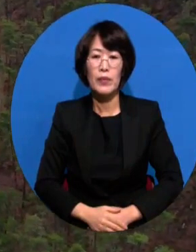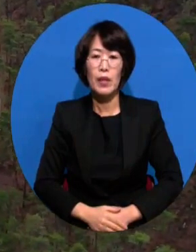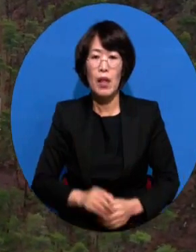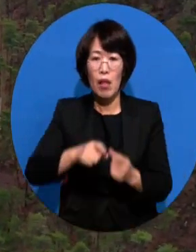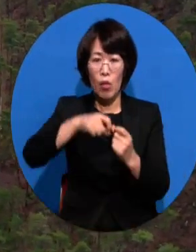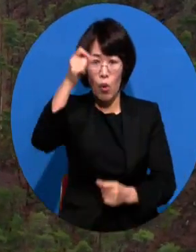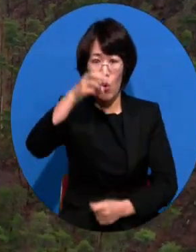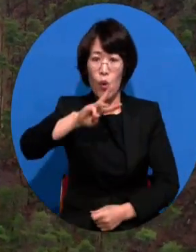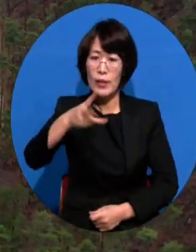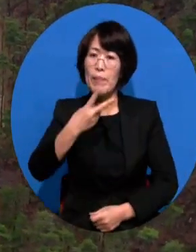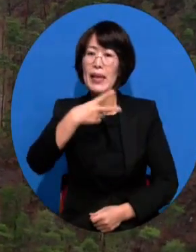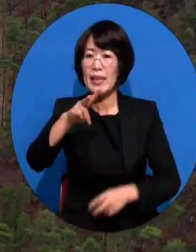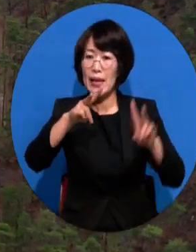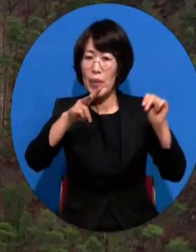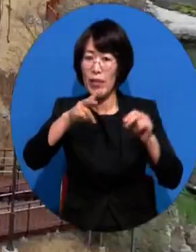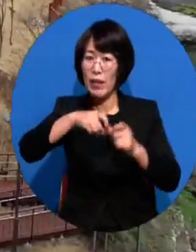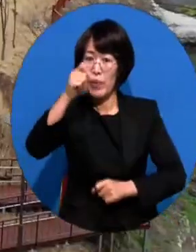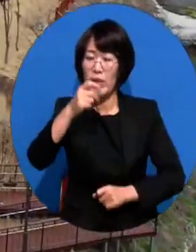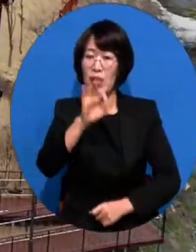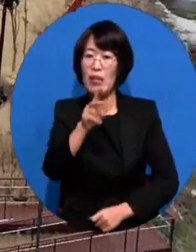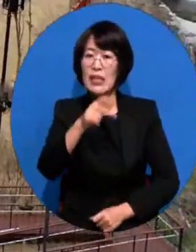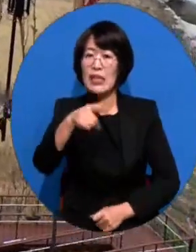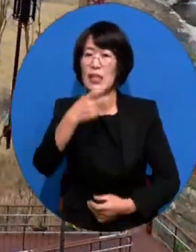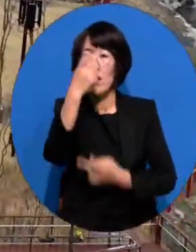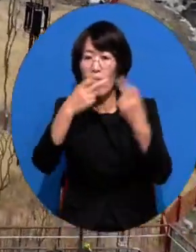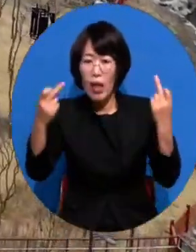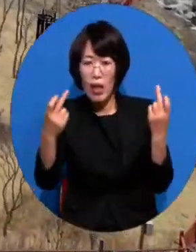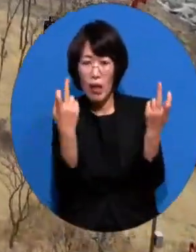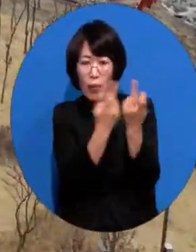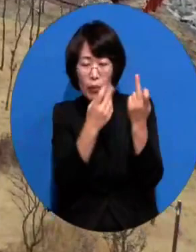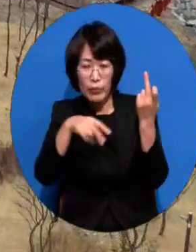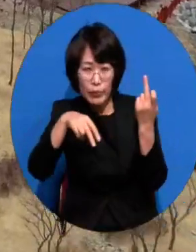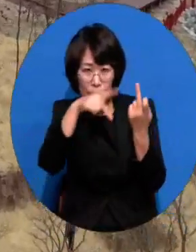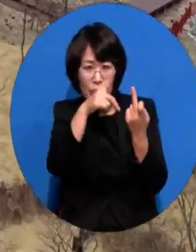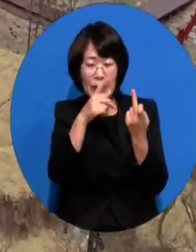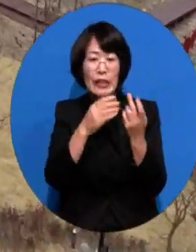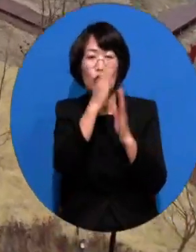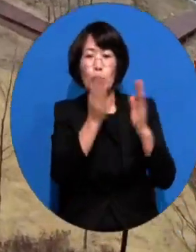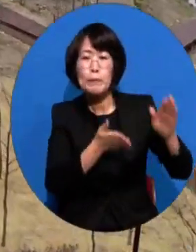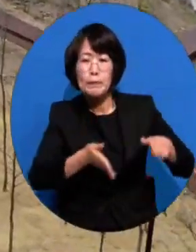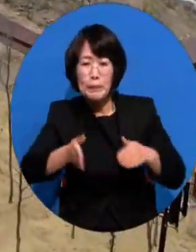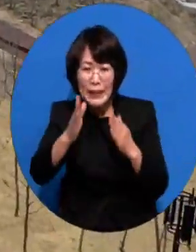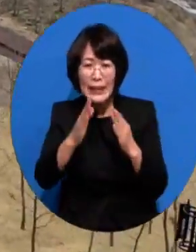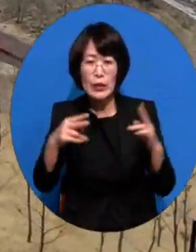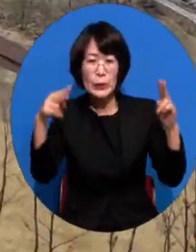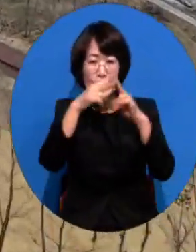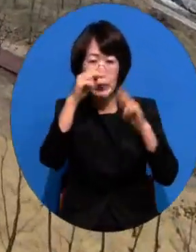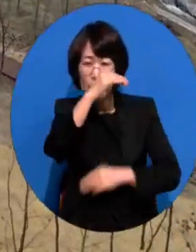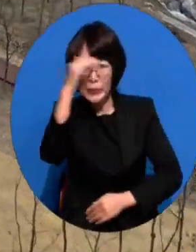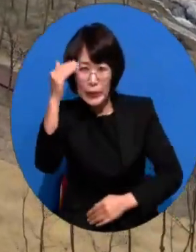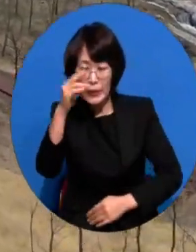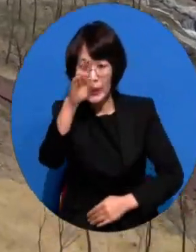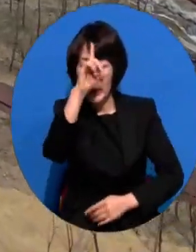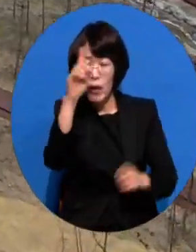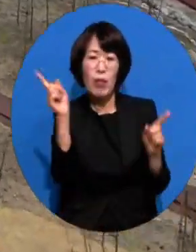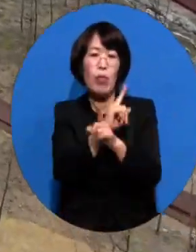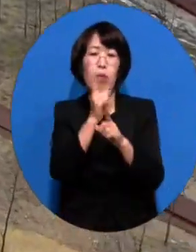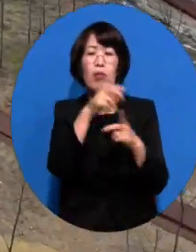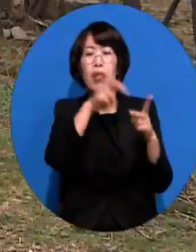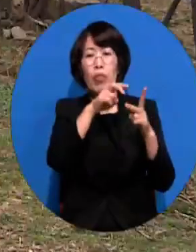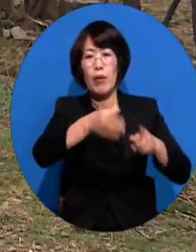높이 302m의 연징산. 그 계곡을 따라 숲길과 정원, 전망대, 산림치유센터가